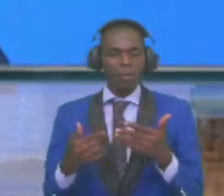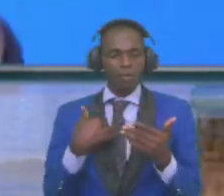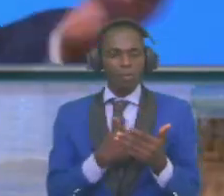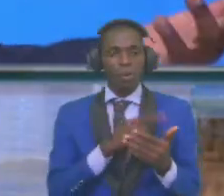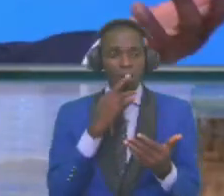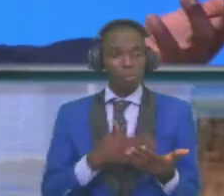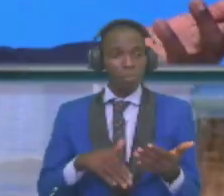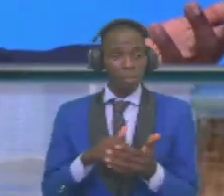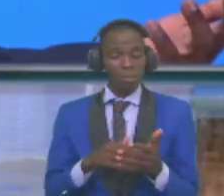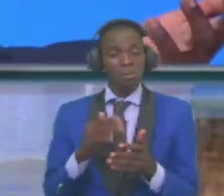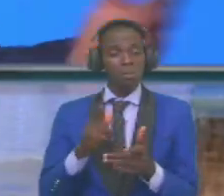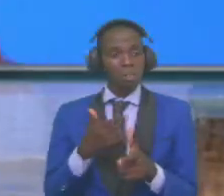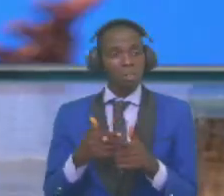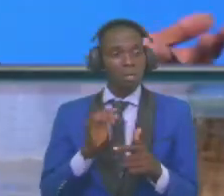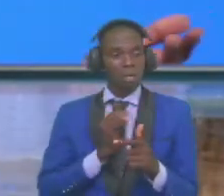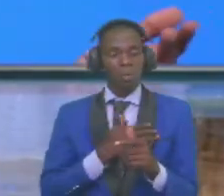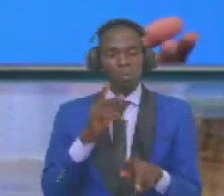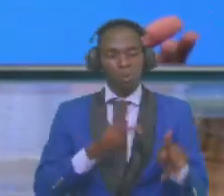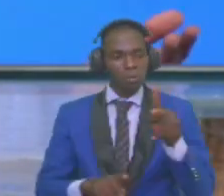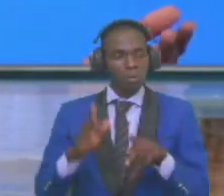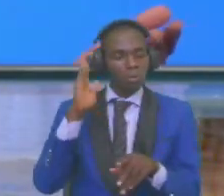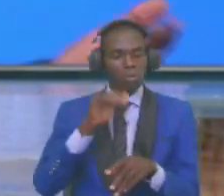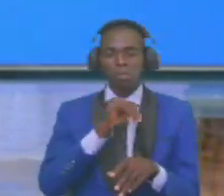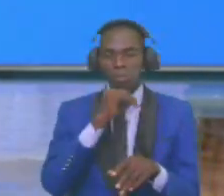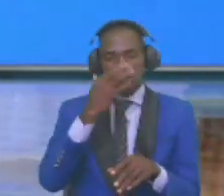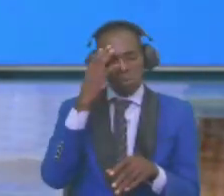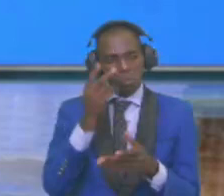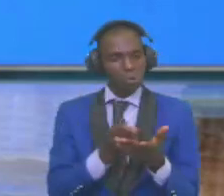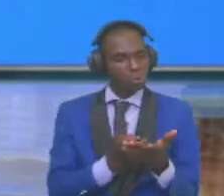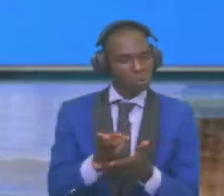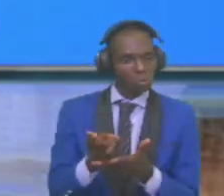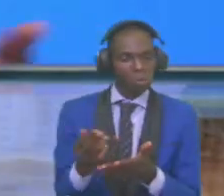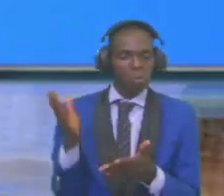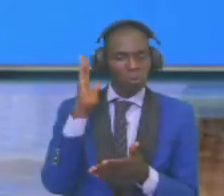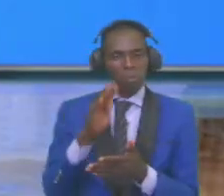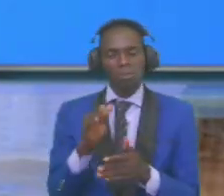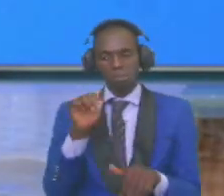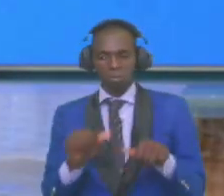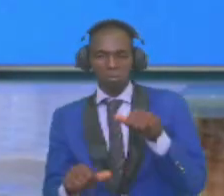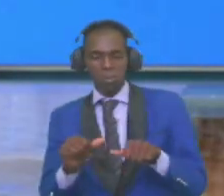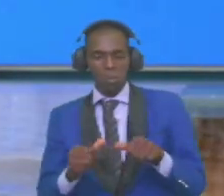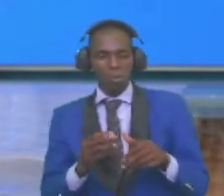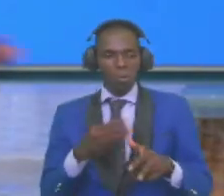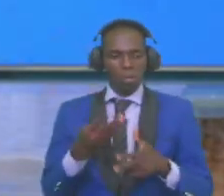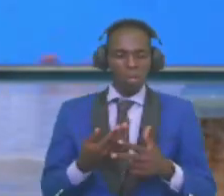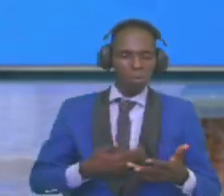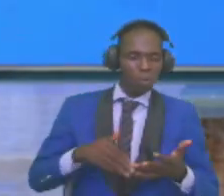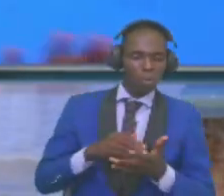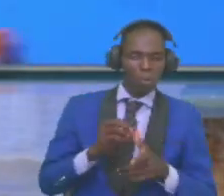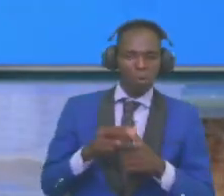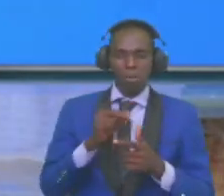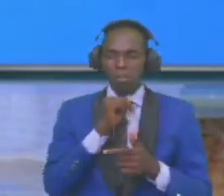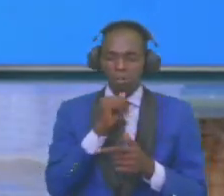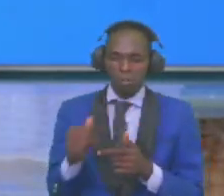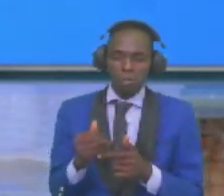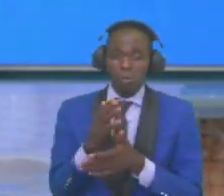naissance alors on serait sûrement déjà vacillant sans connaître la vérité si ce n'est de